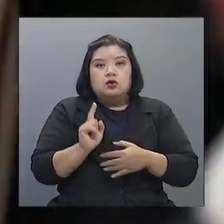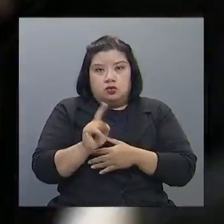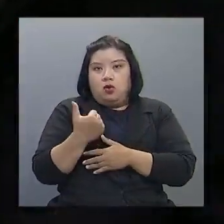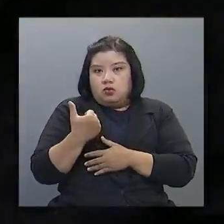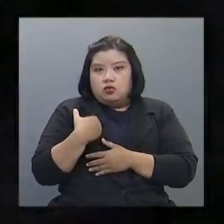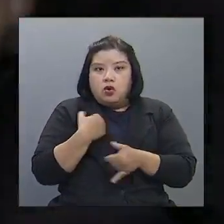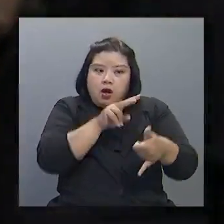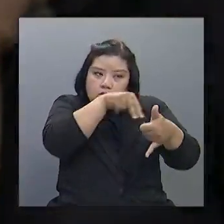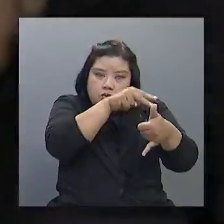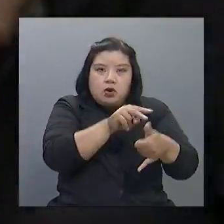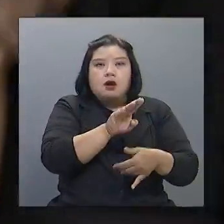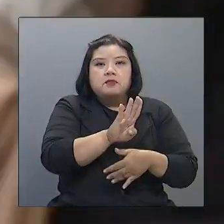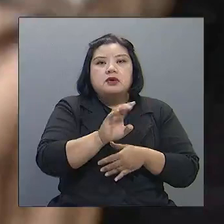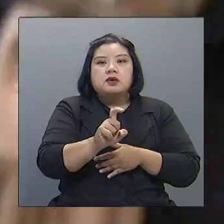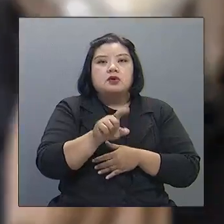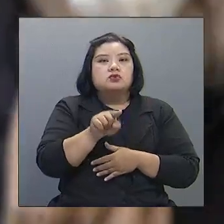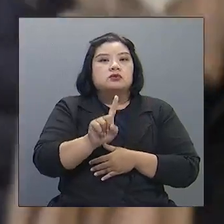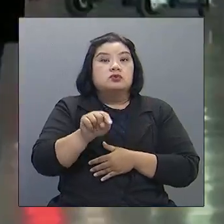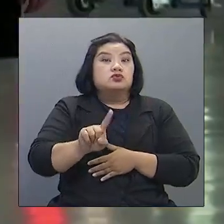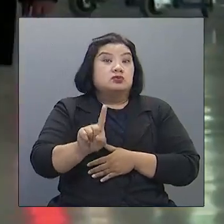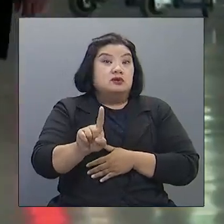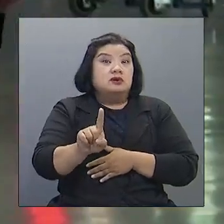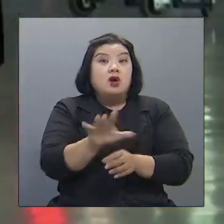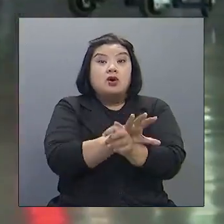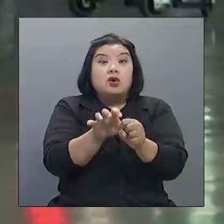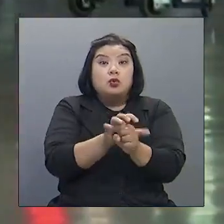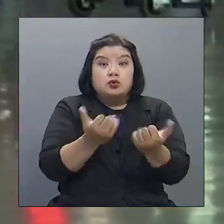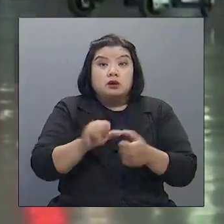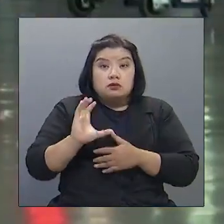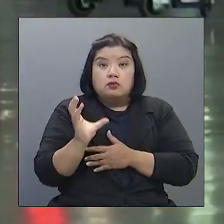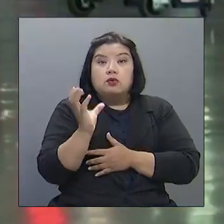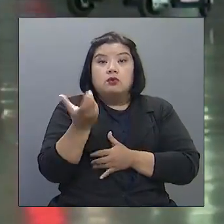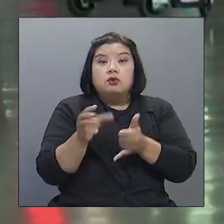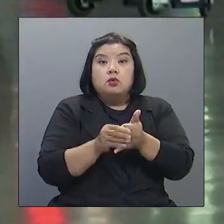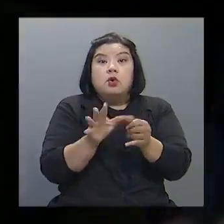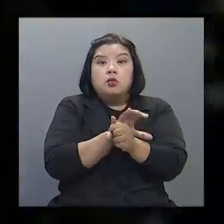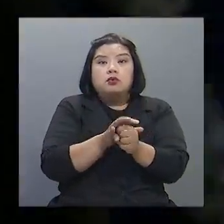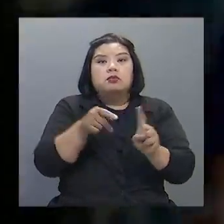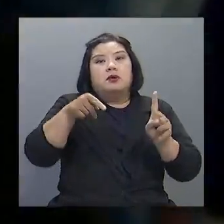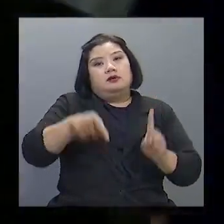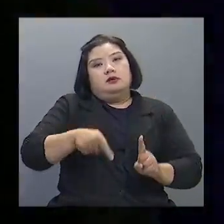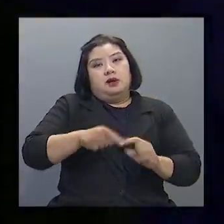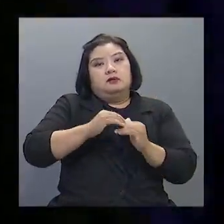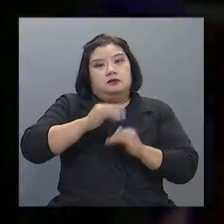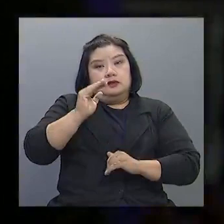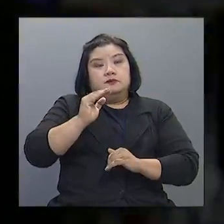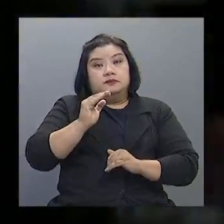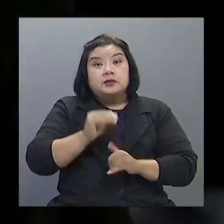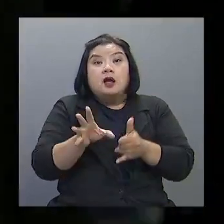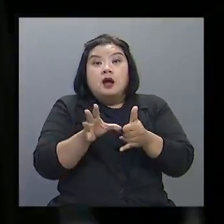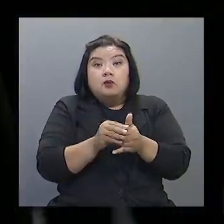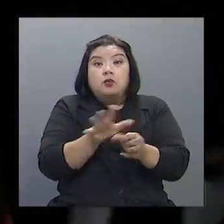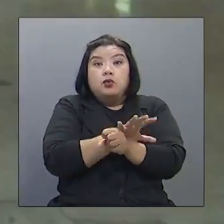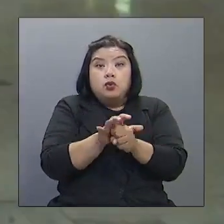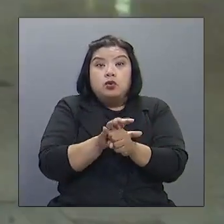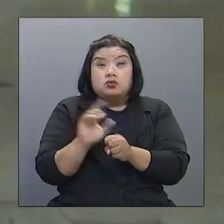ดตามสายพันธุ์ BQ.1.1 ซึ่งในเวลานี้ทั่วโลกมีรายงานผู้ติดเชื้อพันกว่าคนนะคะโดยพบการระบาดหลัก